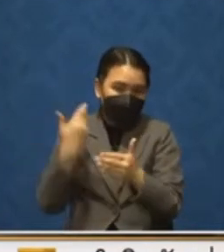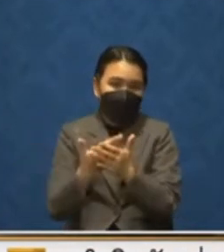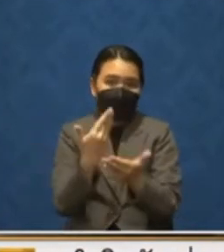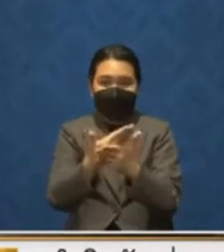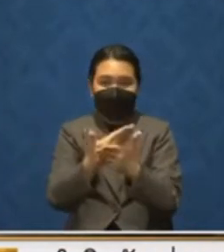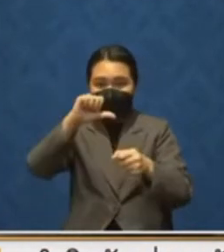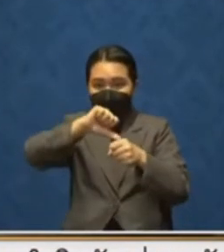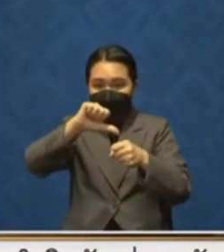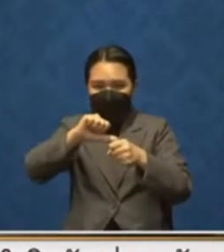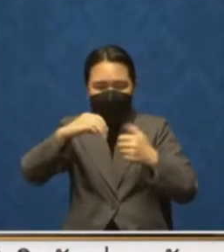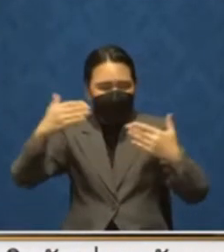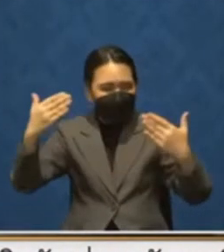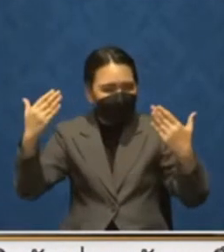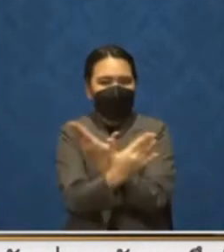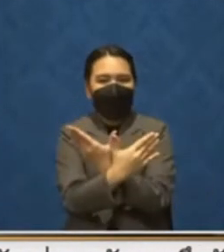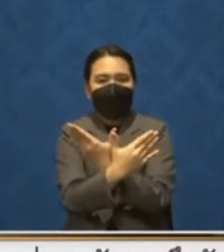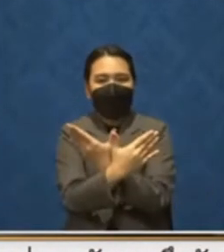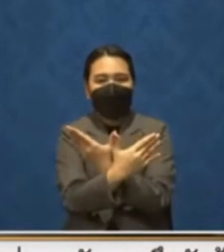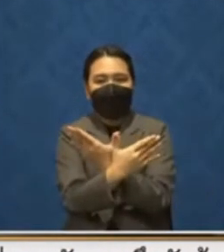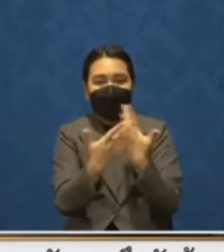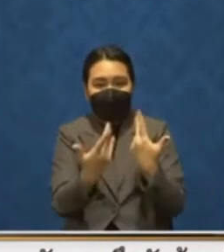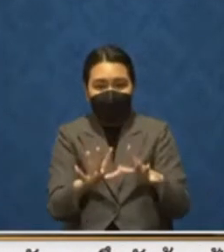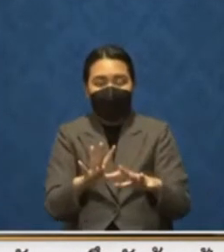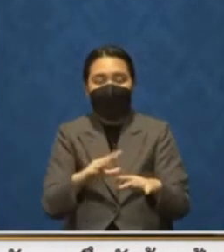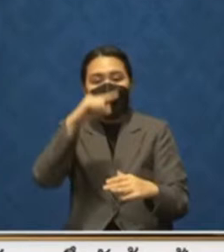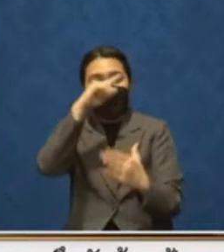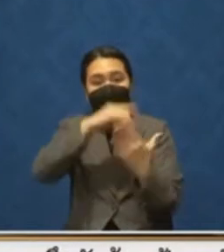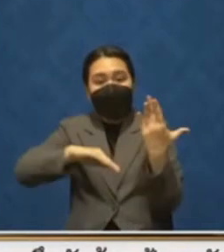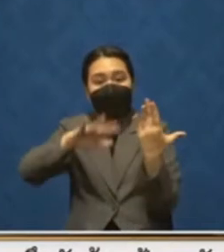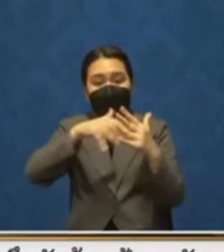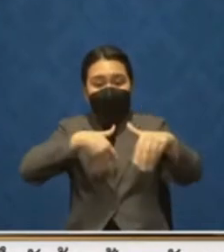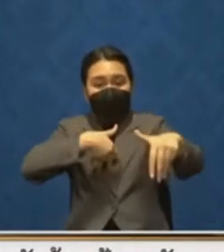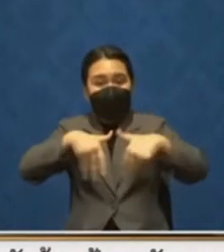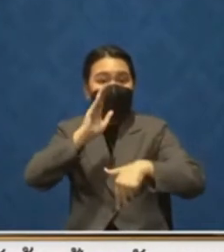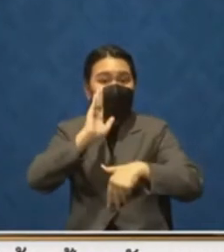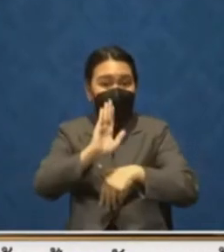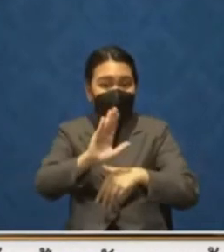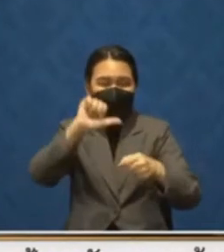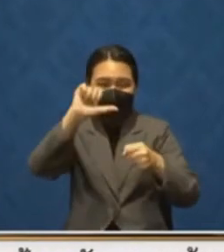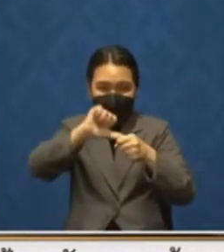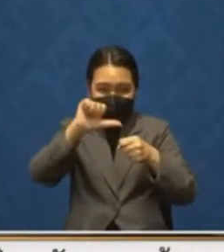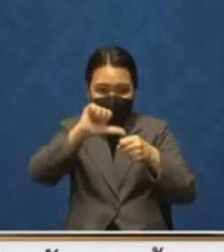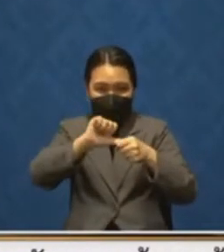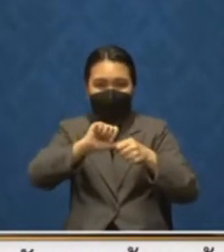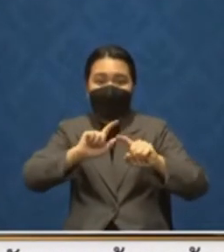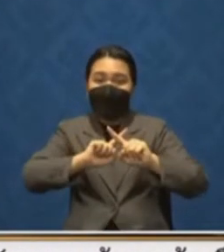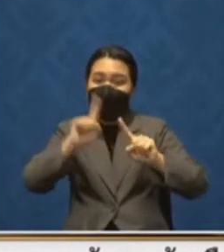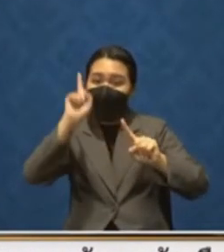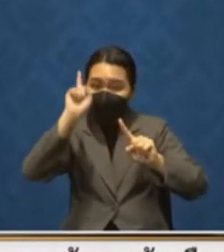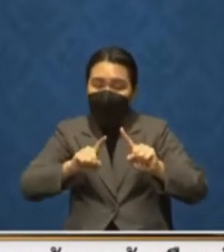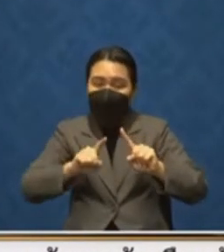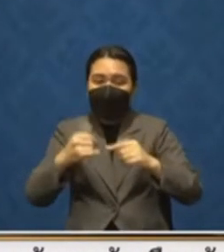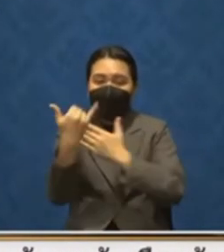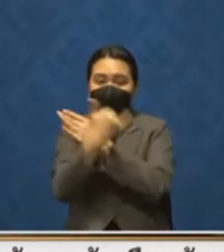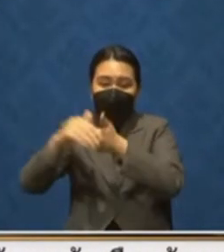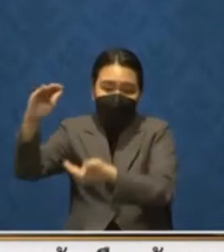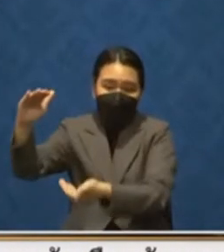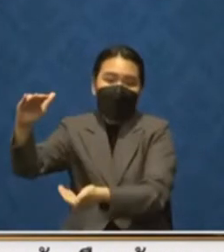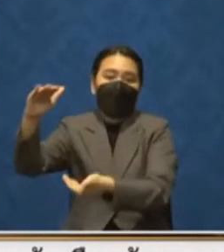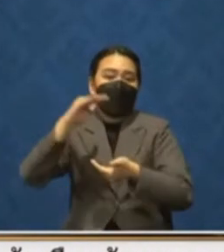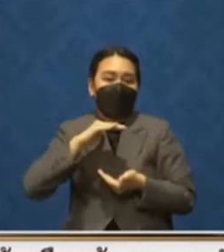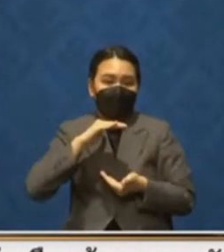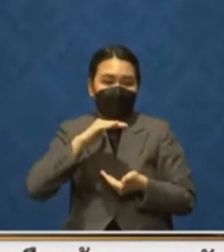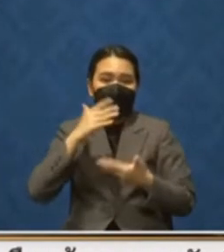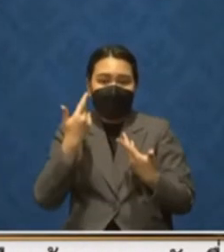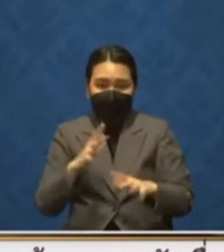เป็นไปได้ยังไงครับการ์ดของคนไทยทั้งแผ่นดินแต่ต้องไปซื้อในราคาที่ไปนำเข้าจัดต่างประเทศแล้วก็